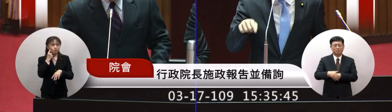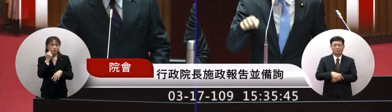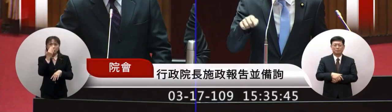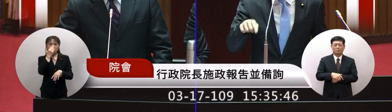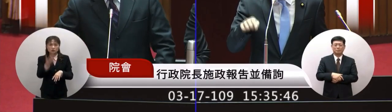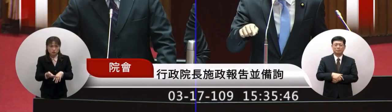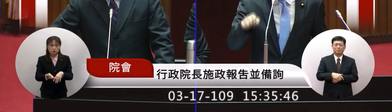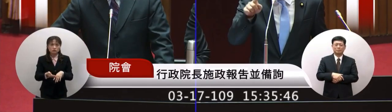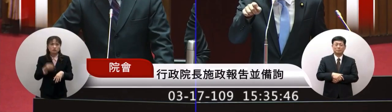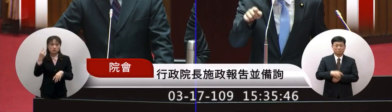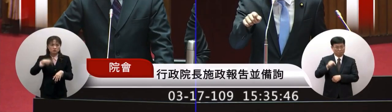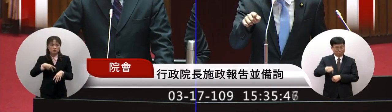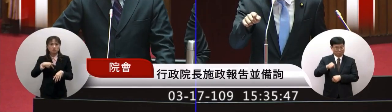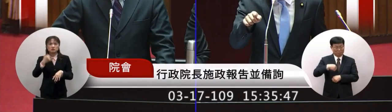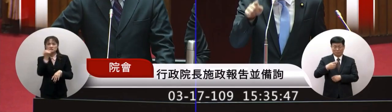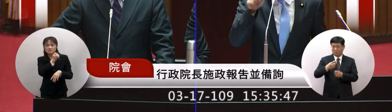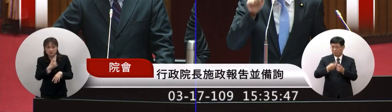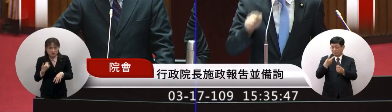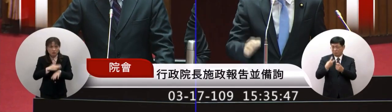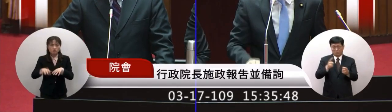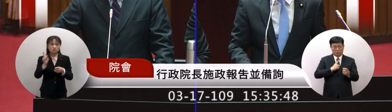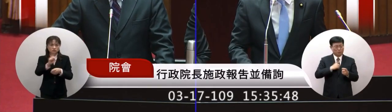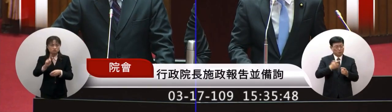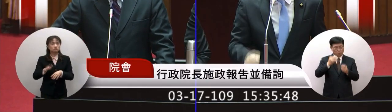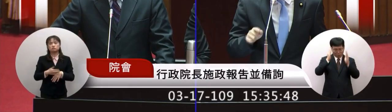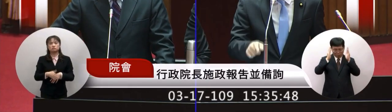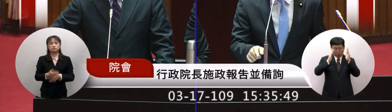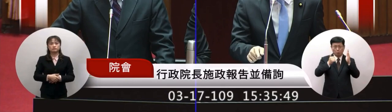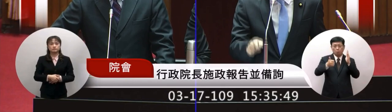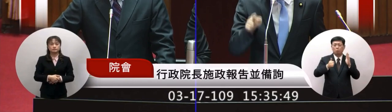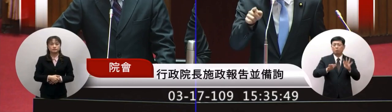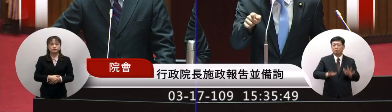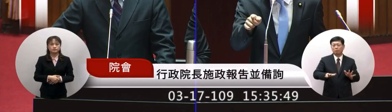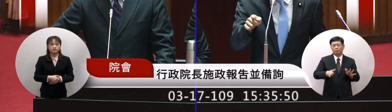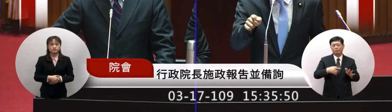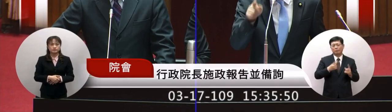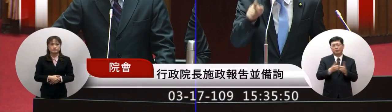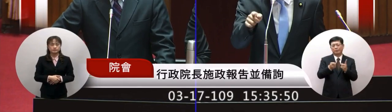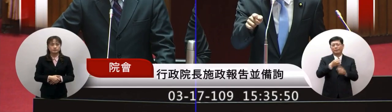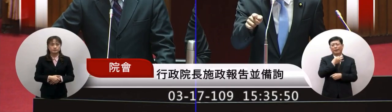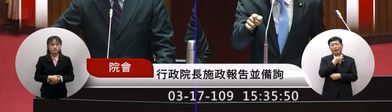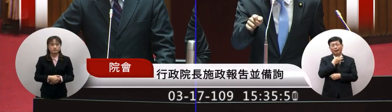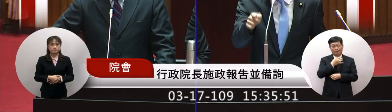专家会这样推论。 条在几年前哦，你就用心的，今嘛吼有这个困